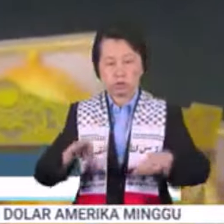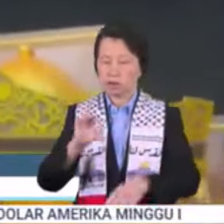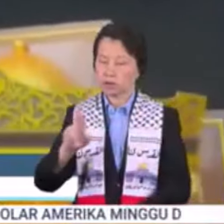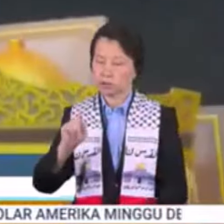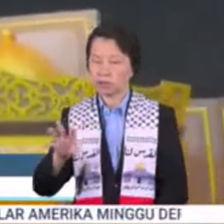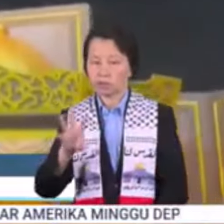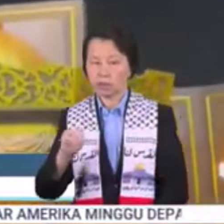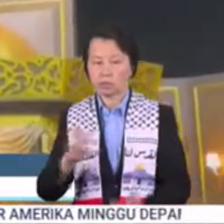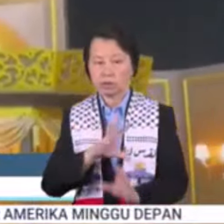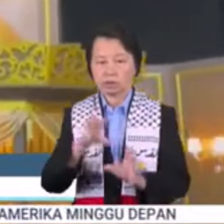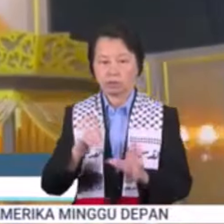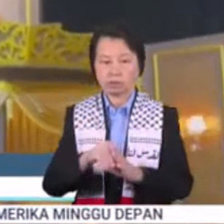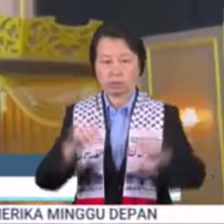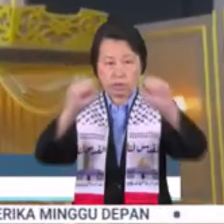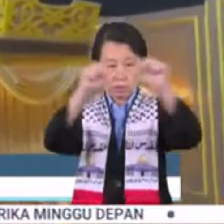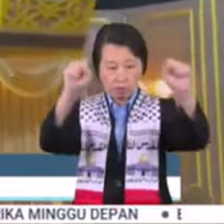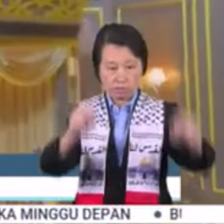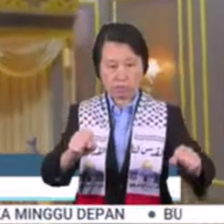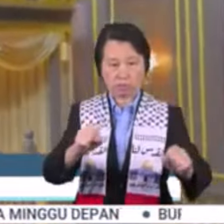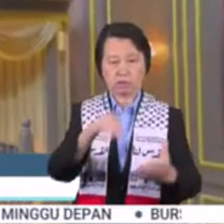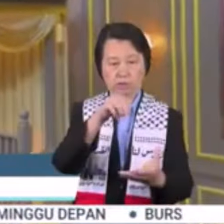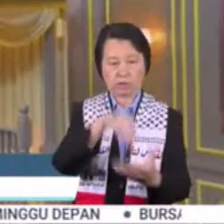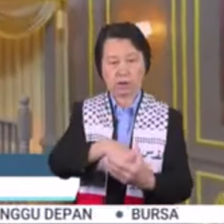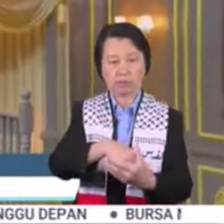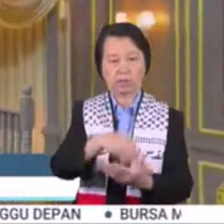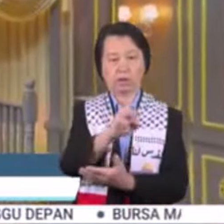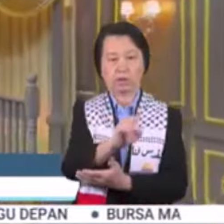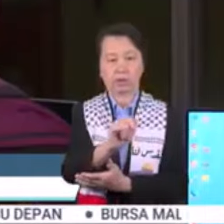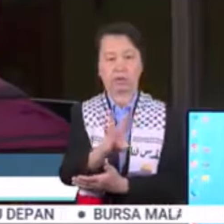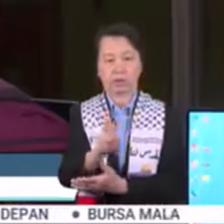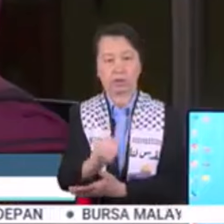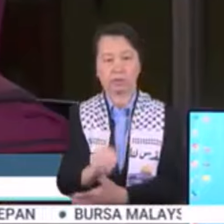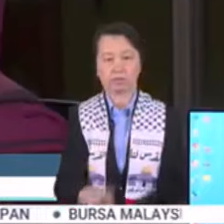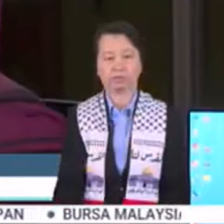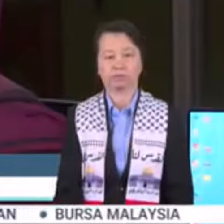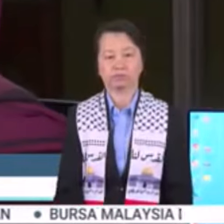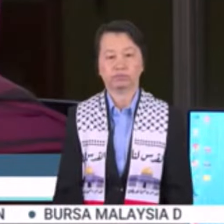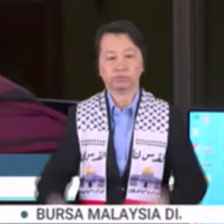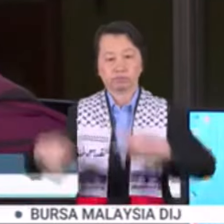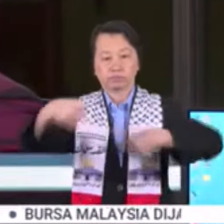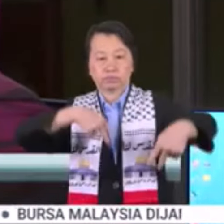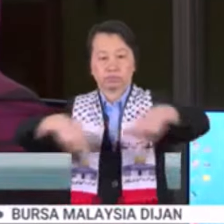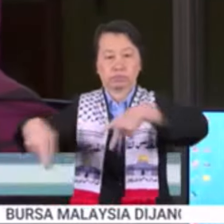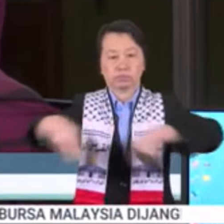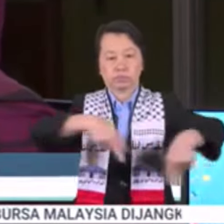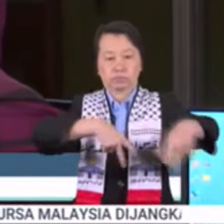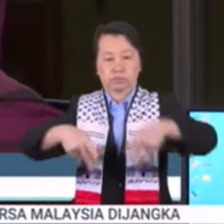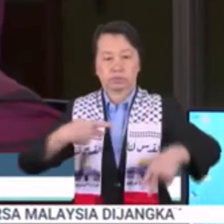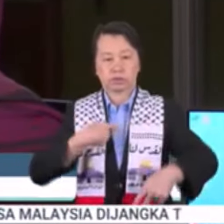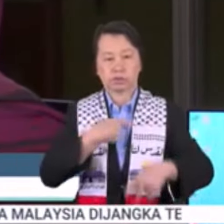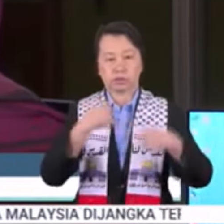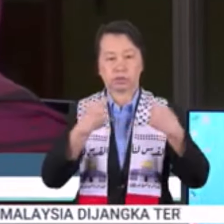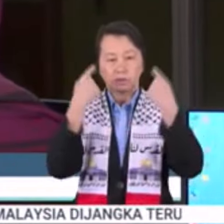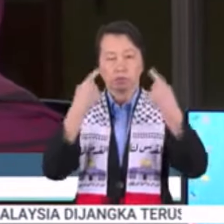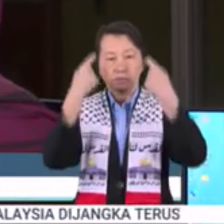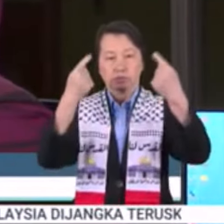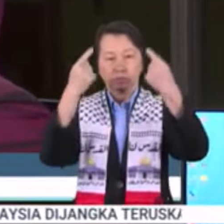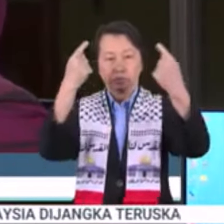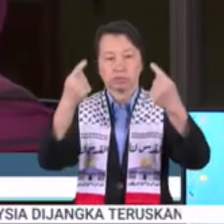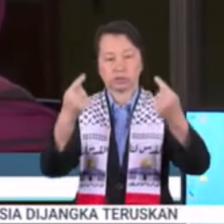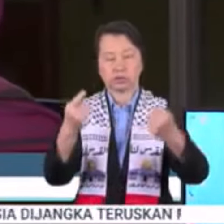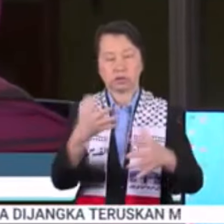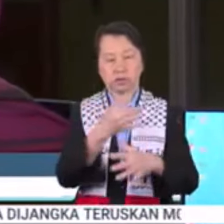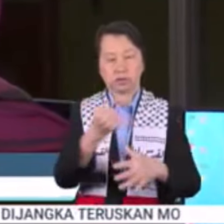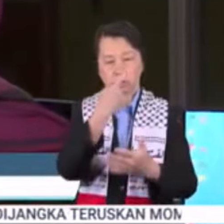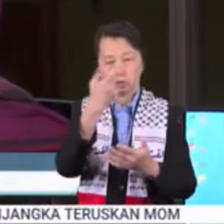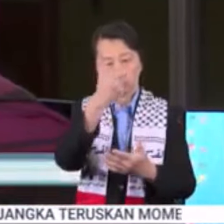RTM, termasuklah set utama studio di Angkasa Puri. Pergerakan tuanku, kita berjaya dapatkan momen tersebut